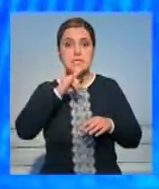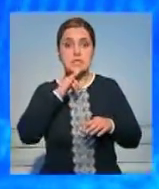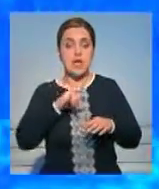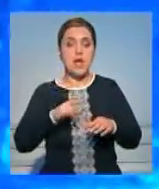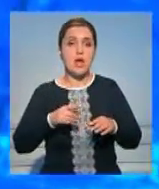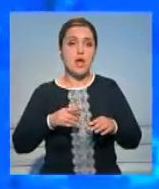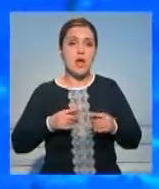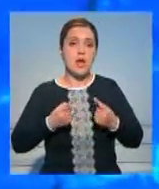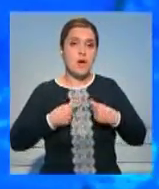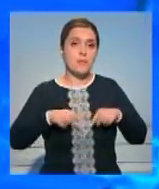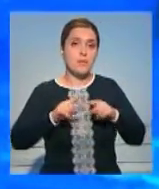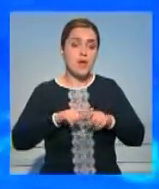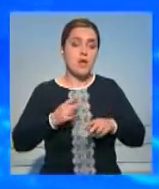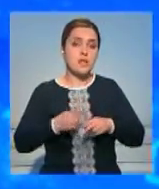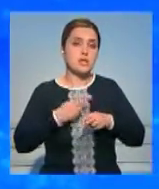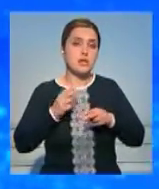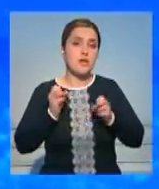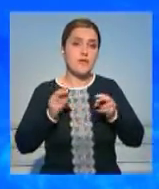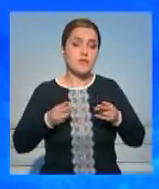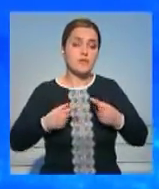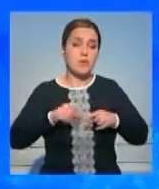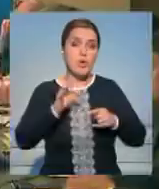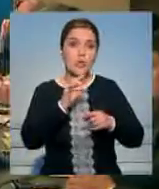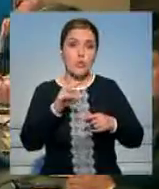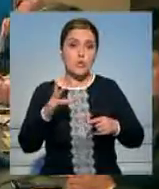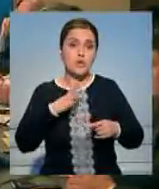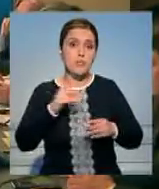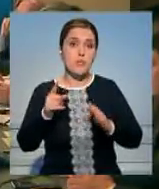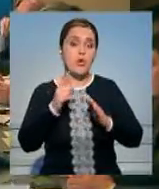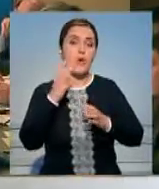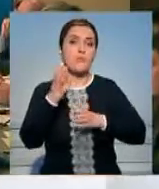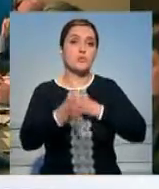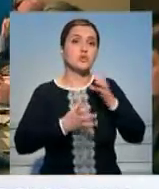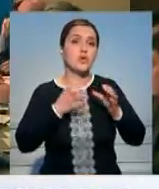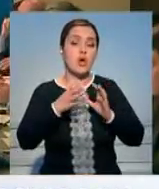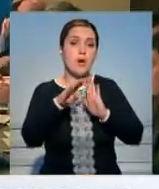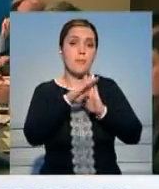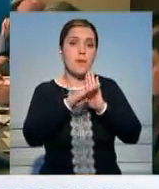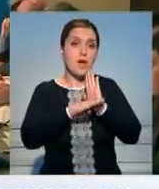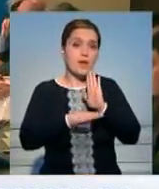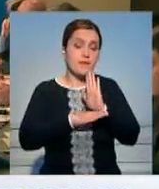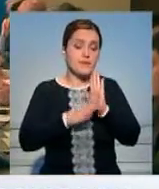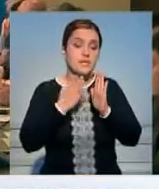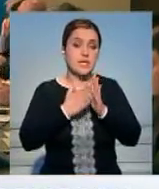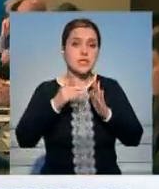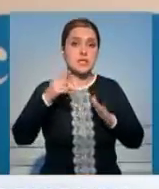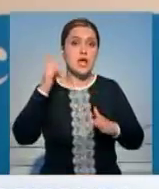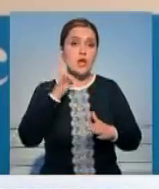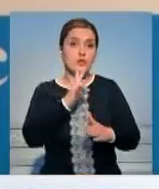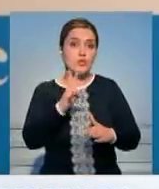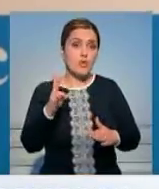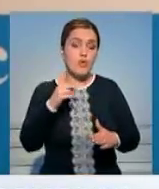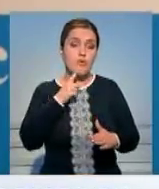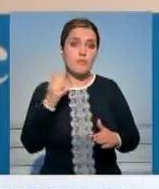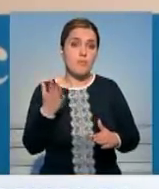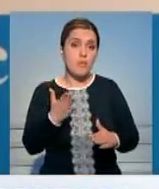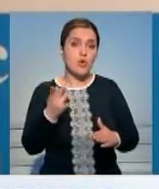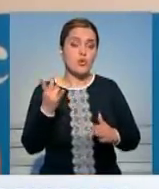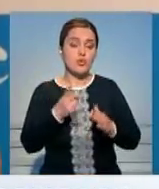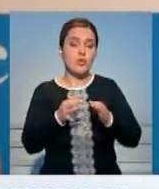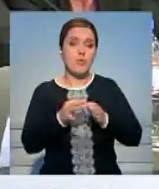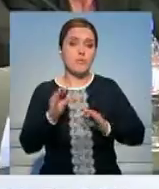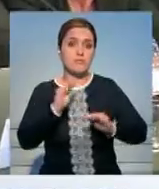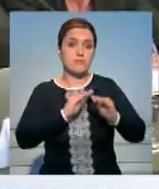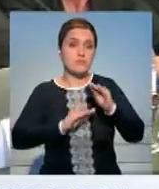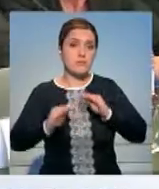международной трибуны Нурсултан Назарбаев озвучил ключевые вопросы международной повестки – укрепление режима нераспространения ядерного оружия, вопросы безопасности